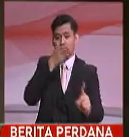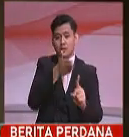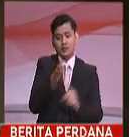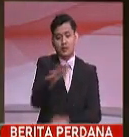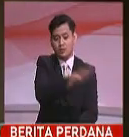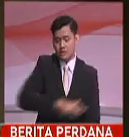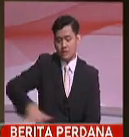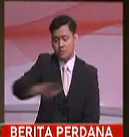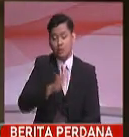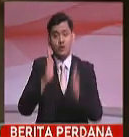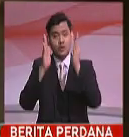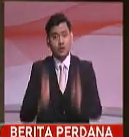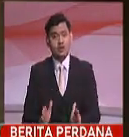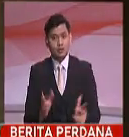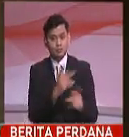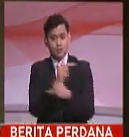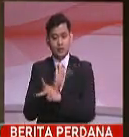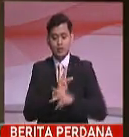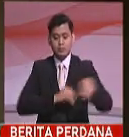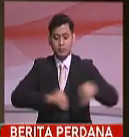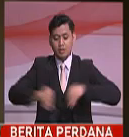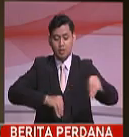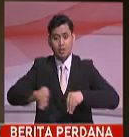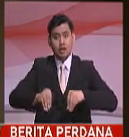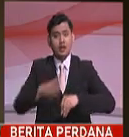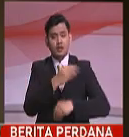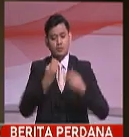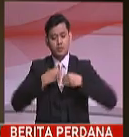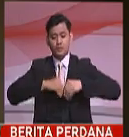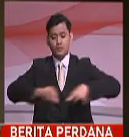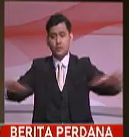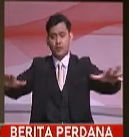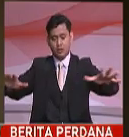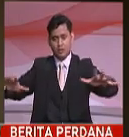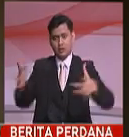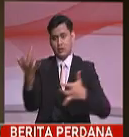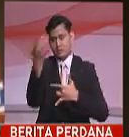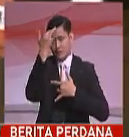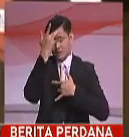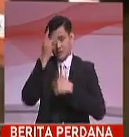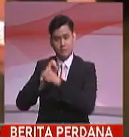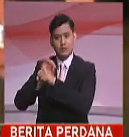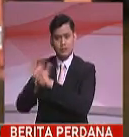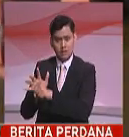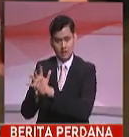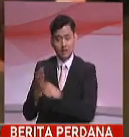penduduk serta mengawal pergerakan dan penularan cangcutan dalam Community relations hai hai